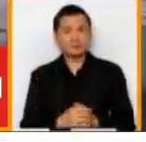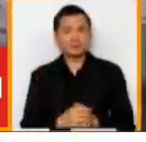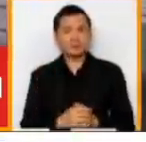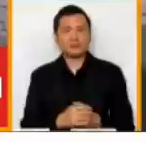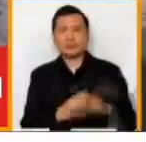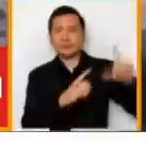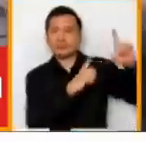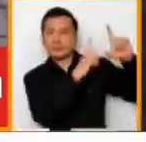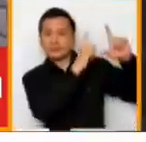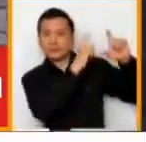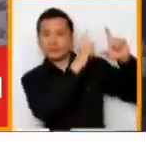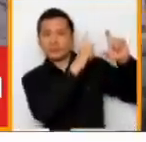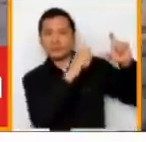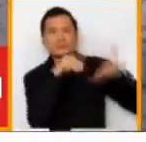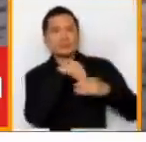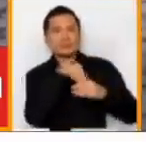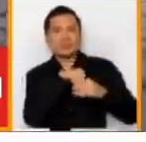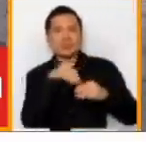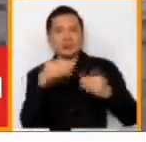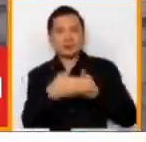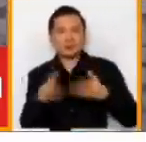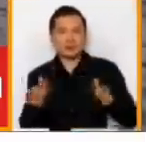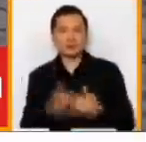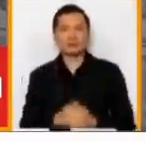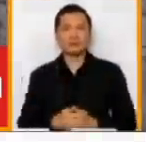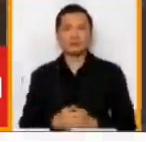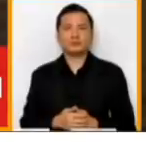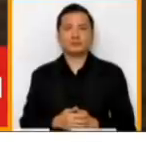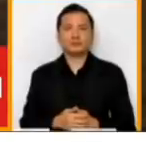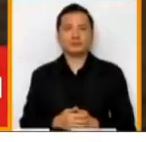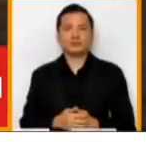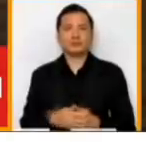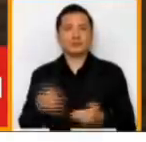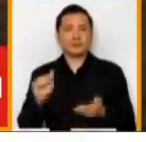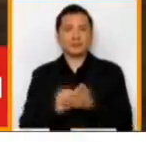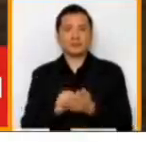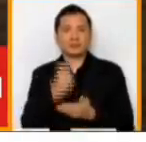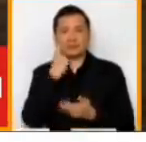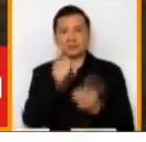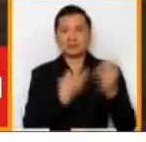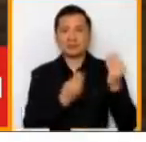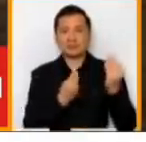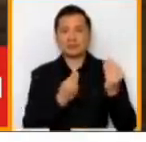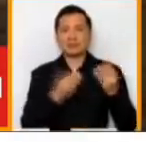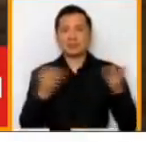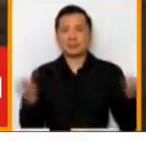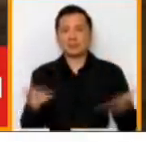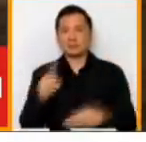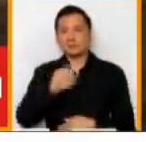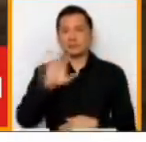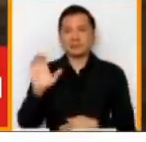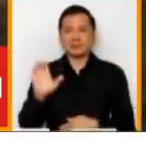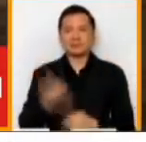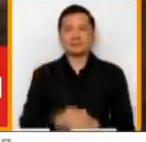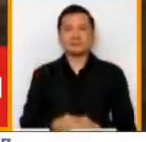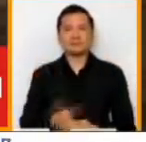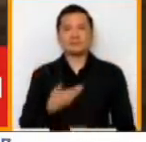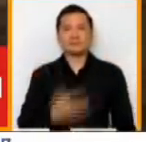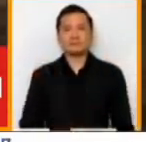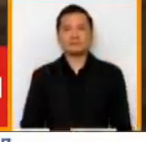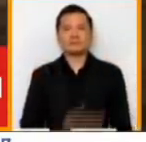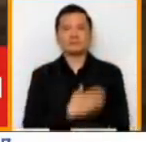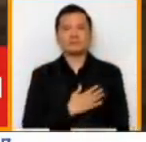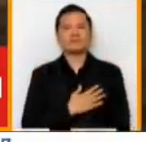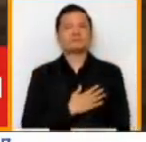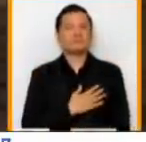dito sa loob ng tent. So, yun muna ang unang balita mula rito sa Pasay City. Ako po si Jonathan Andala,